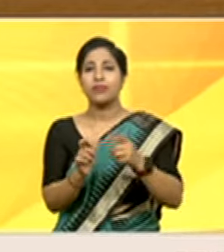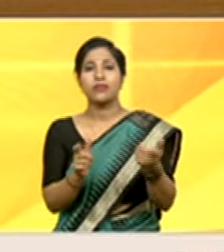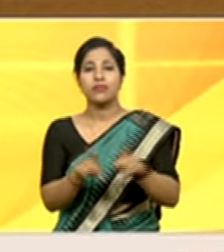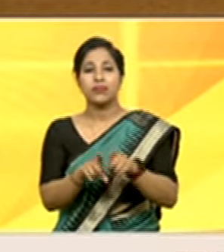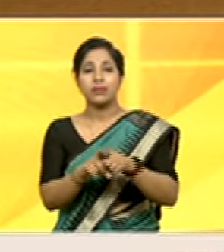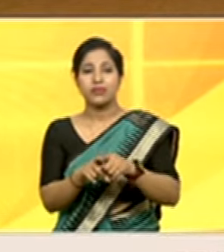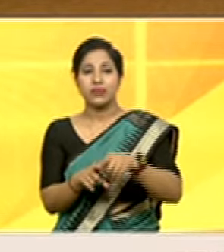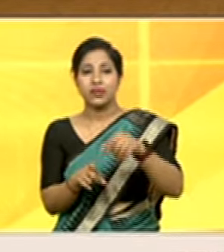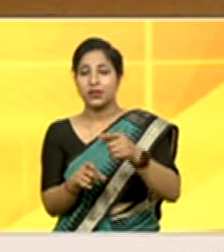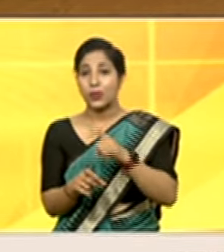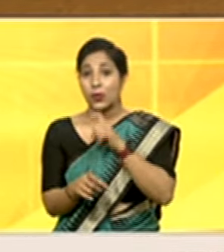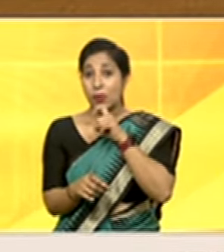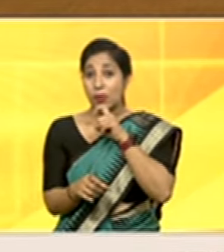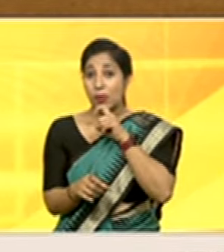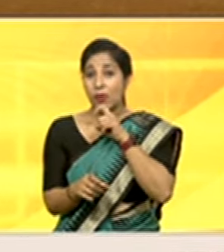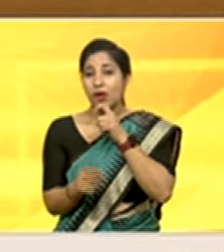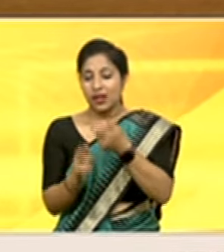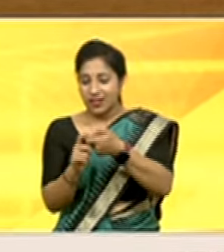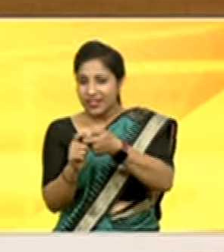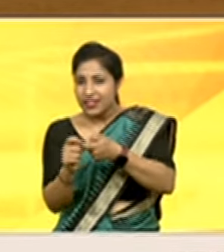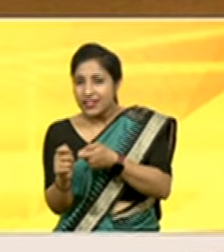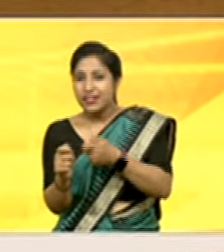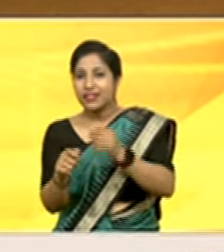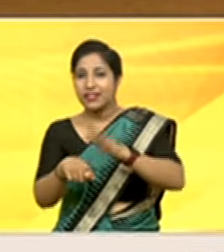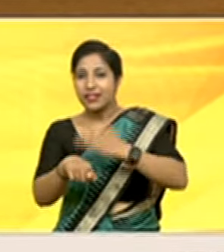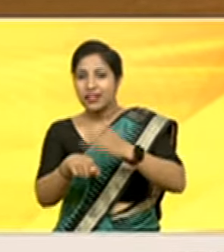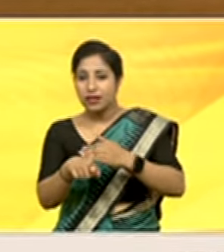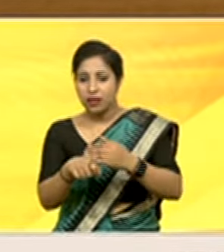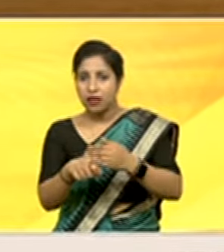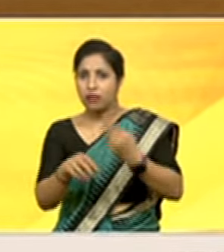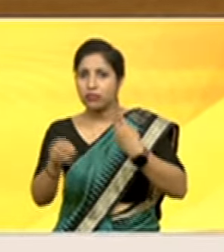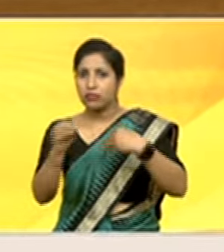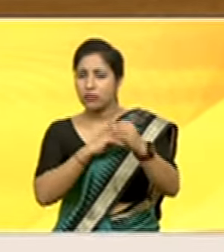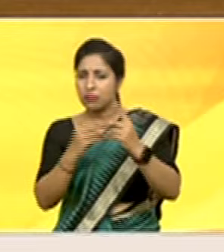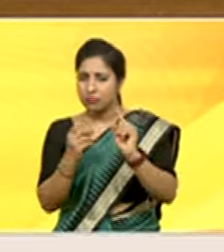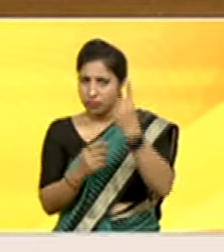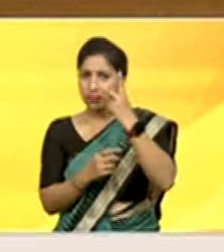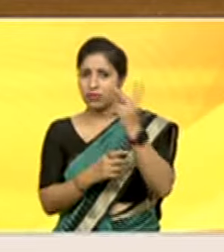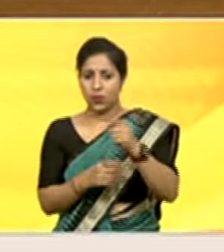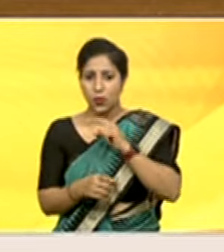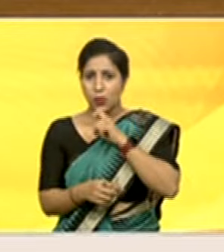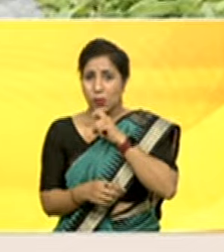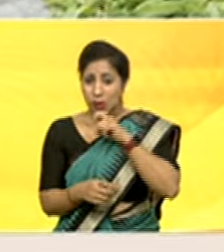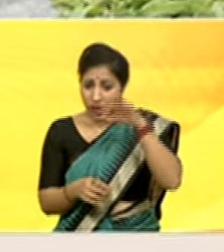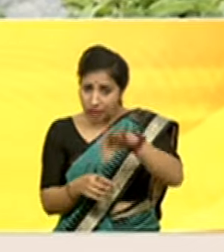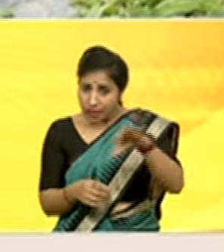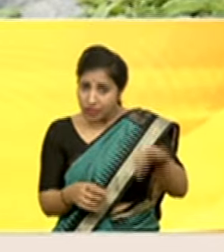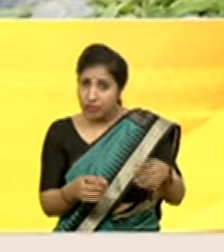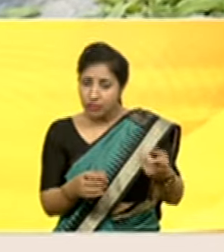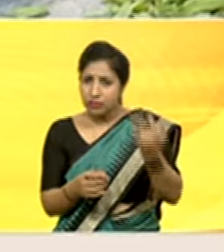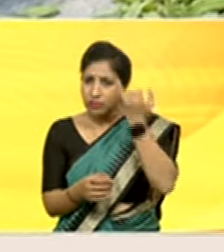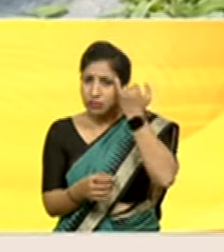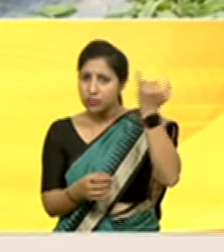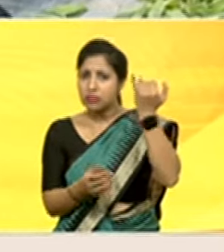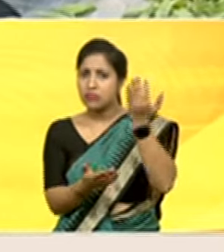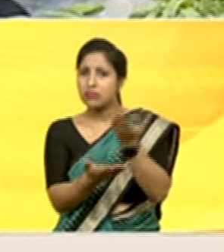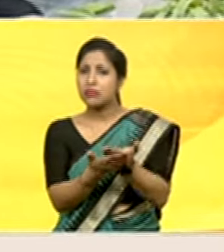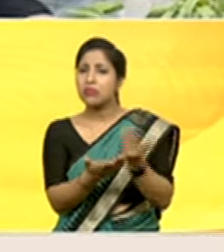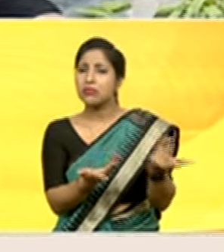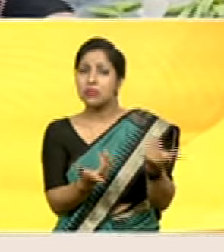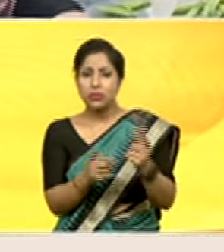की पहली खेप लंदन भेजी गई है। कुछ लोगों को ये आइडिया सुझा